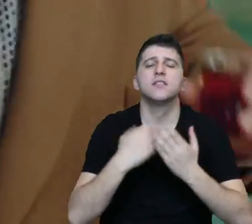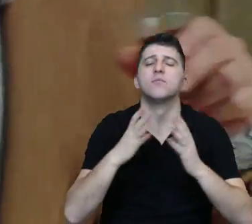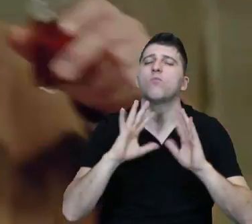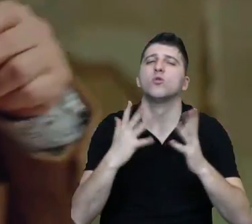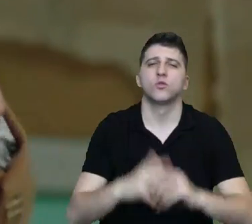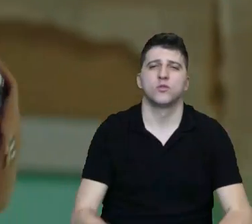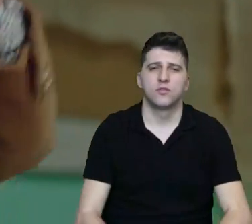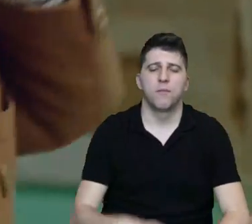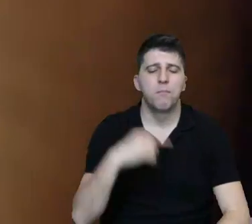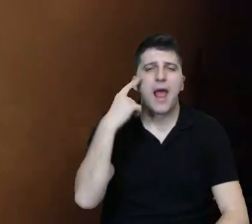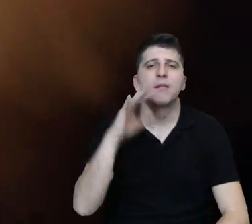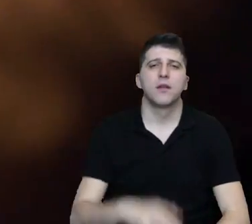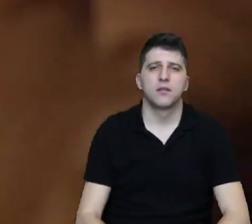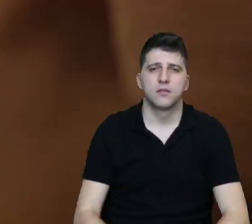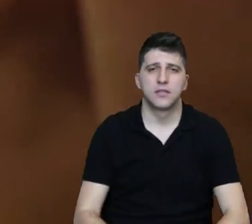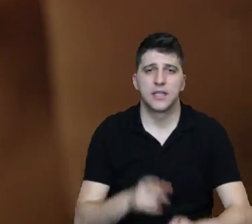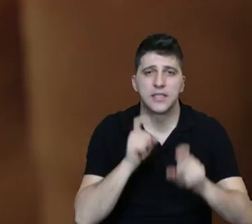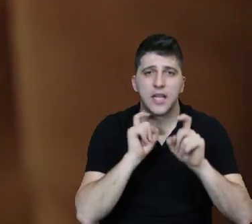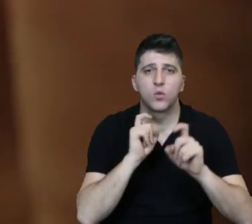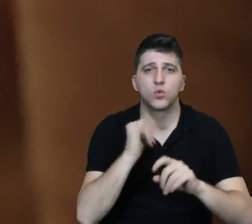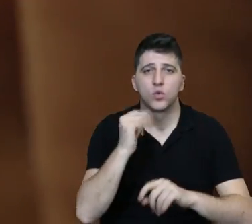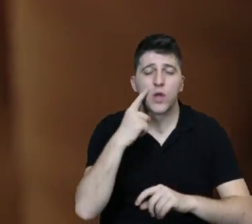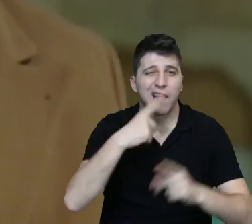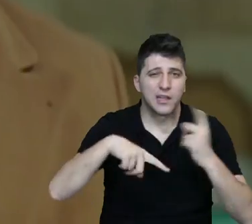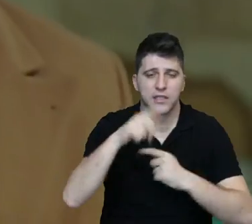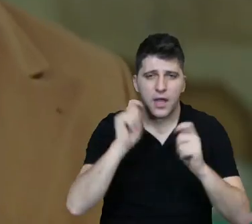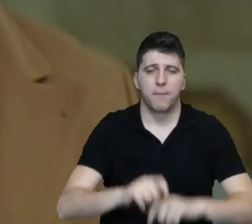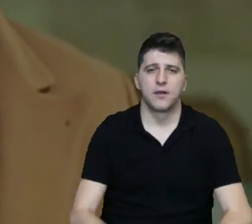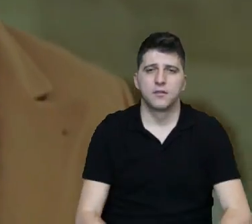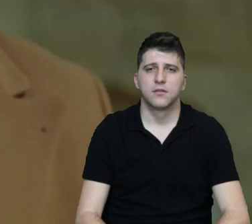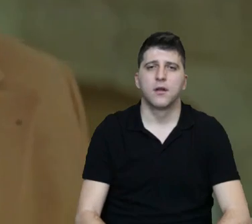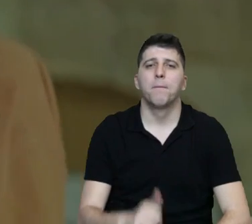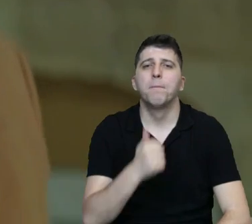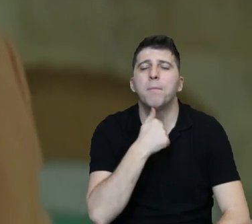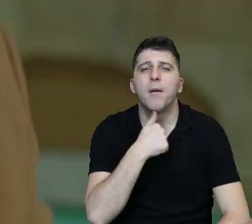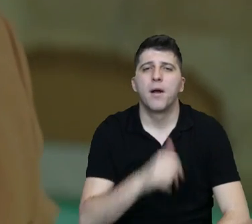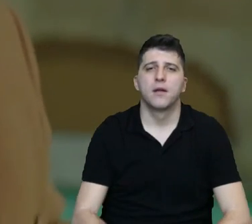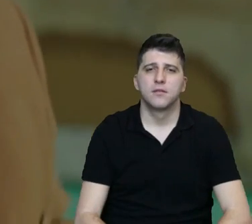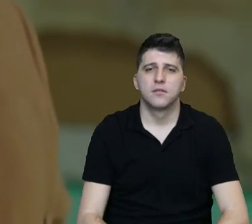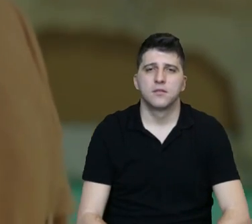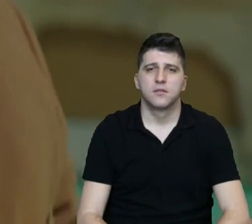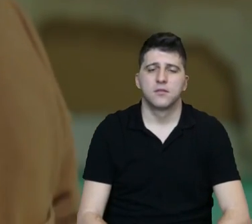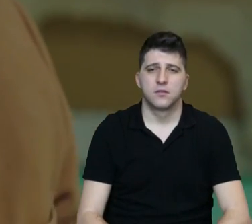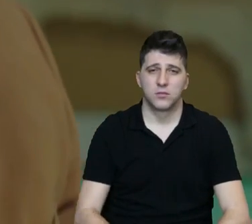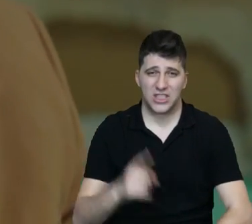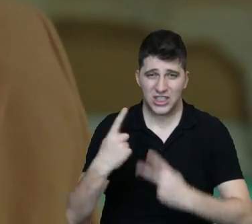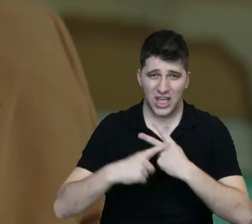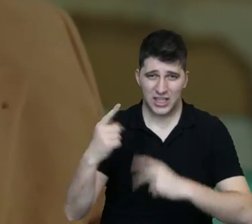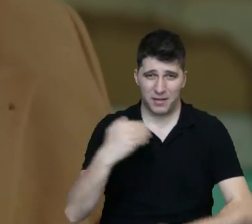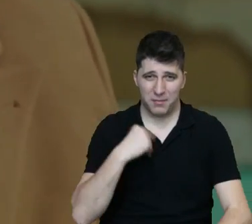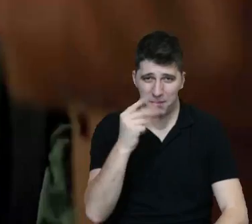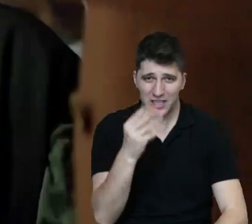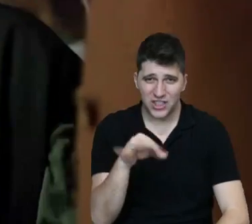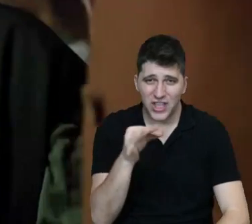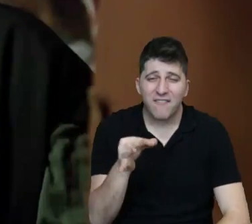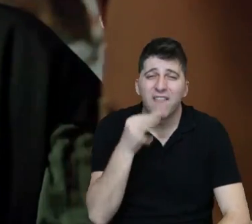gelir. Merak etme. Dedikodu gıybet devrelerinde yok o zaman. Baba. Değil mi ki o Yaşar bana şurada bir bardak